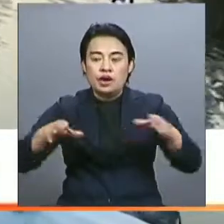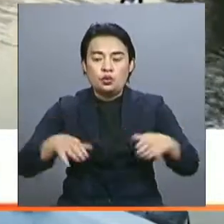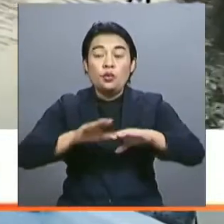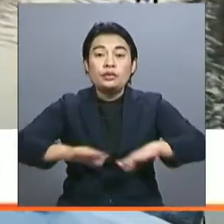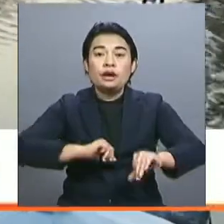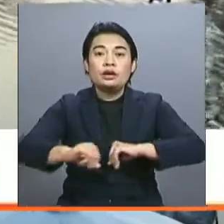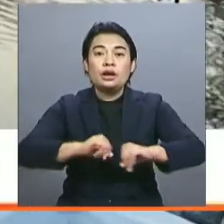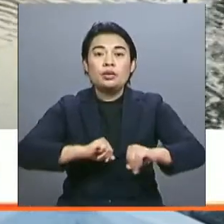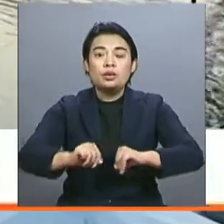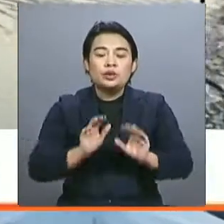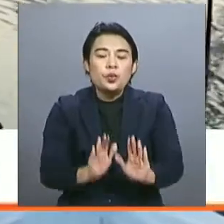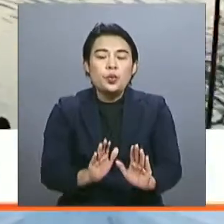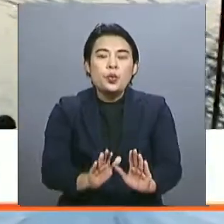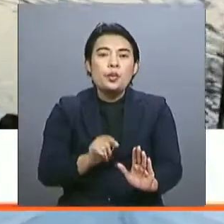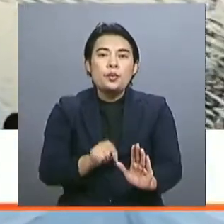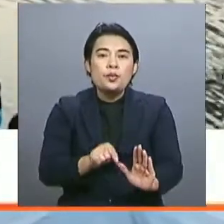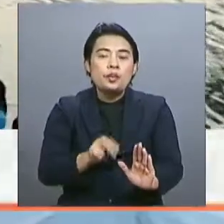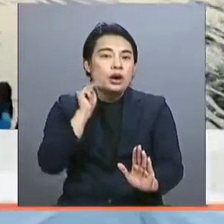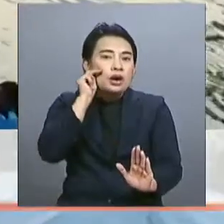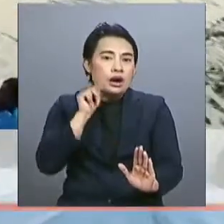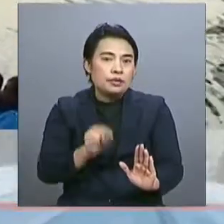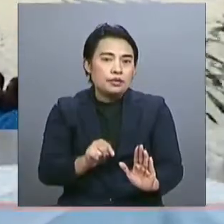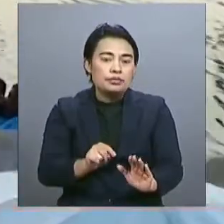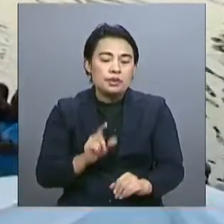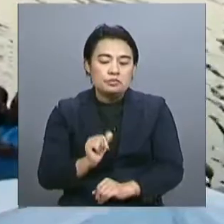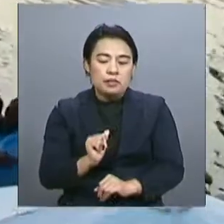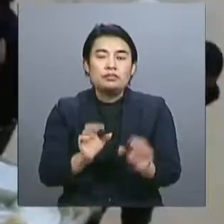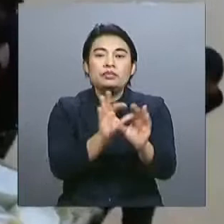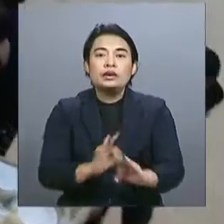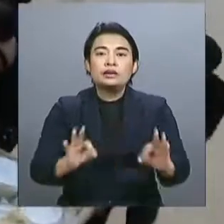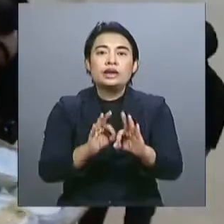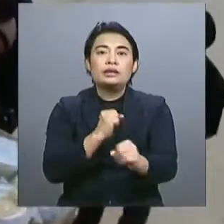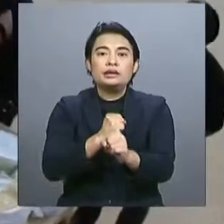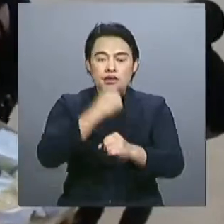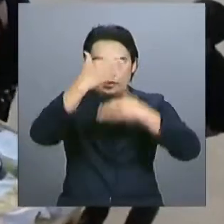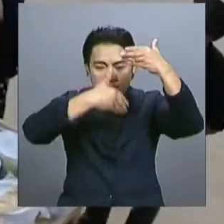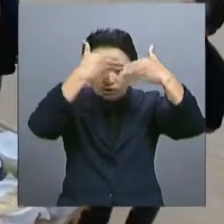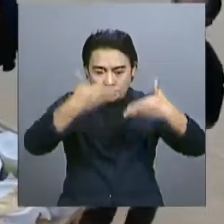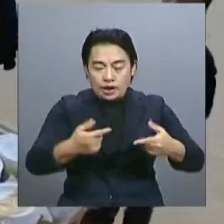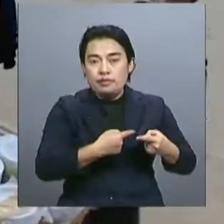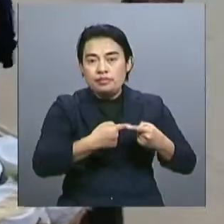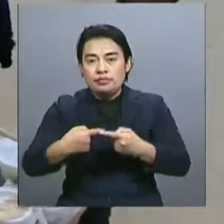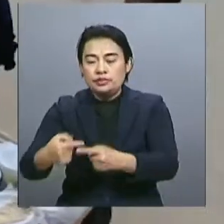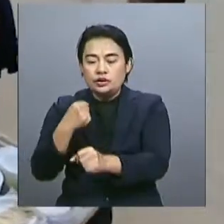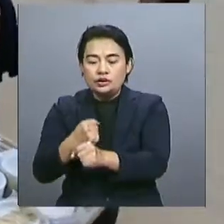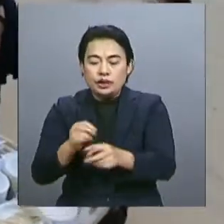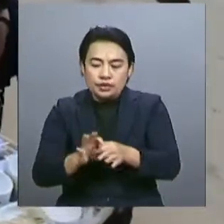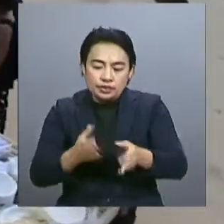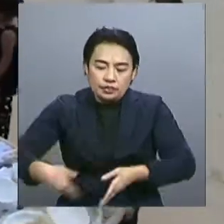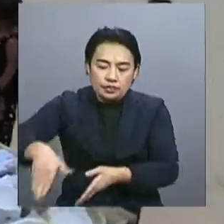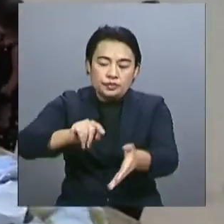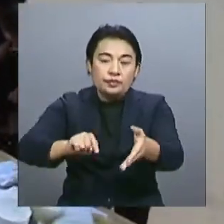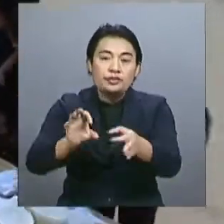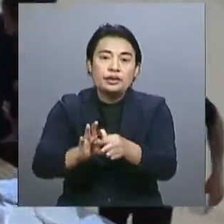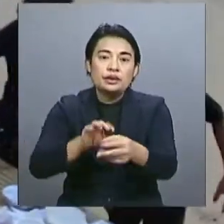รักษ์ภูมินิเวศรุ่มน้ำคลองยันเป็นกำลังหลักในการจัดงานสืบชะตาแม่น้ำคลองยันณท่าน้ำหัวสะพาน